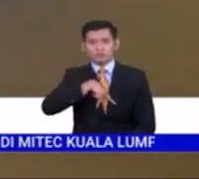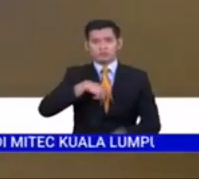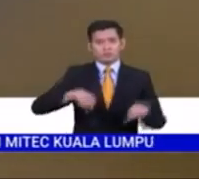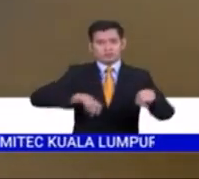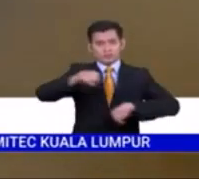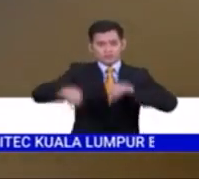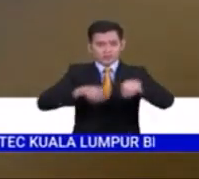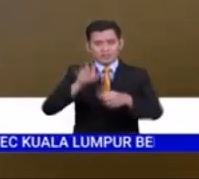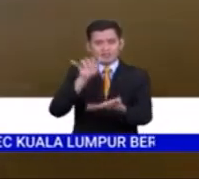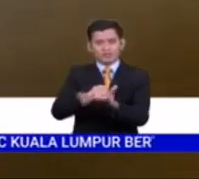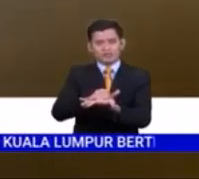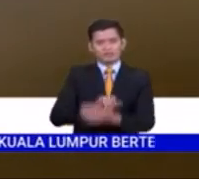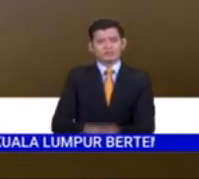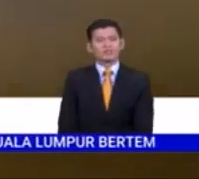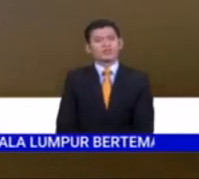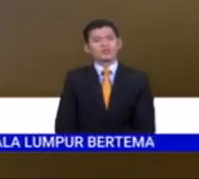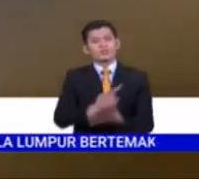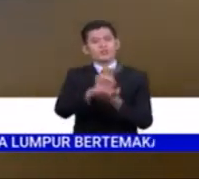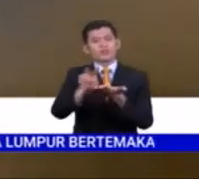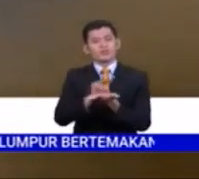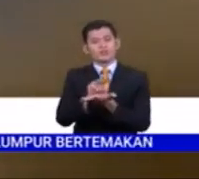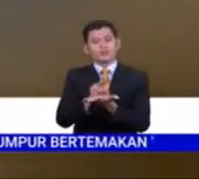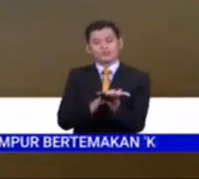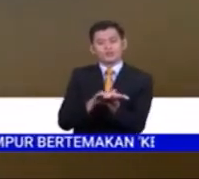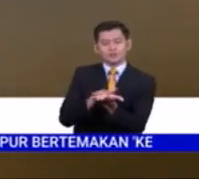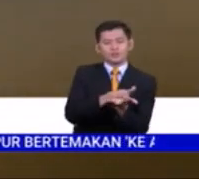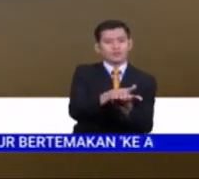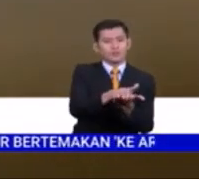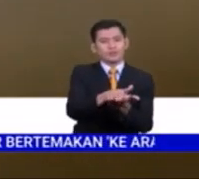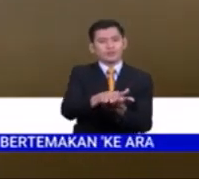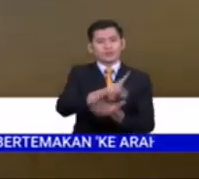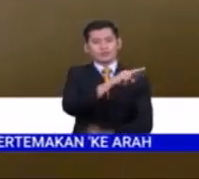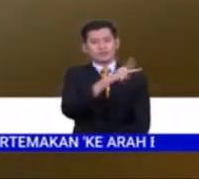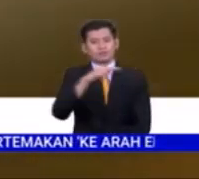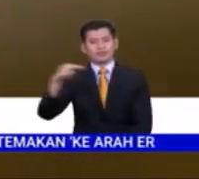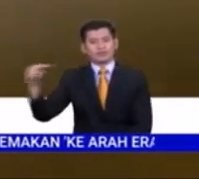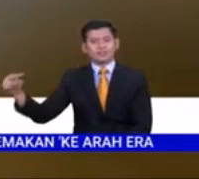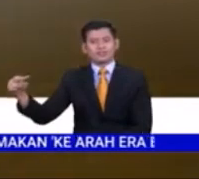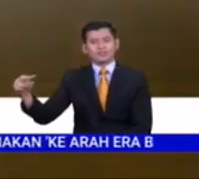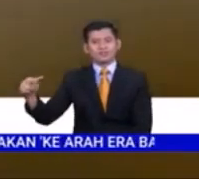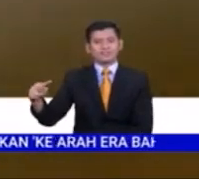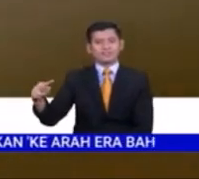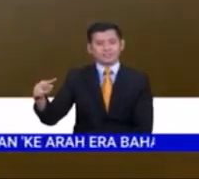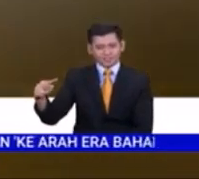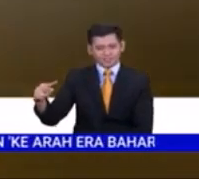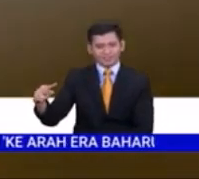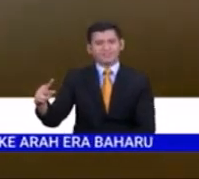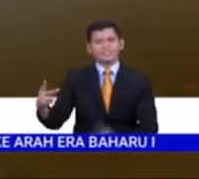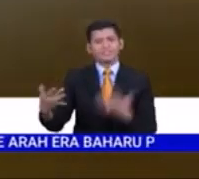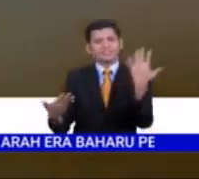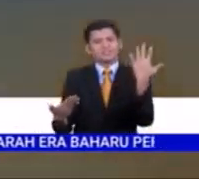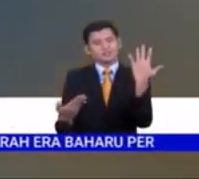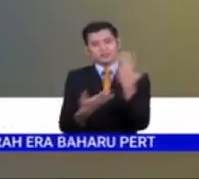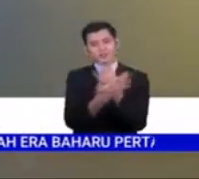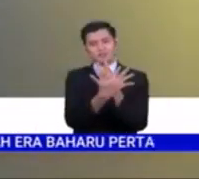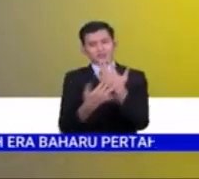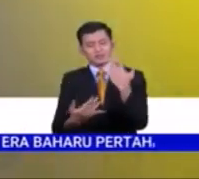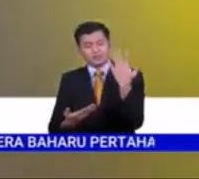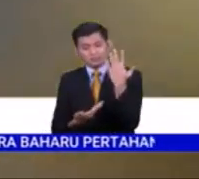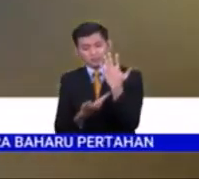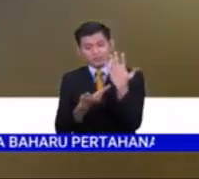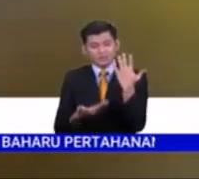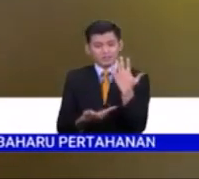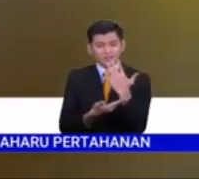Baik, ini pula klip video memaparkan seekor tikus berenang di dalam sepaket minyak masak yang menarik tumpuan ramai. Sebenarnya tikus